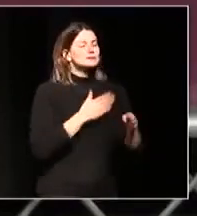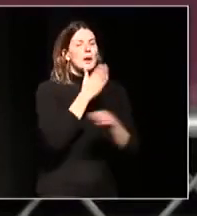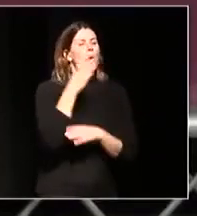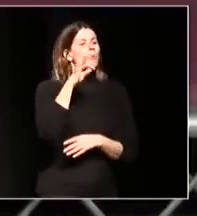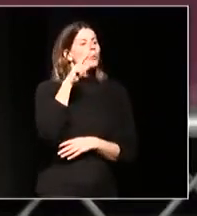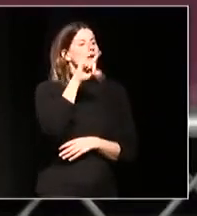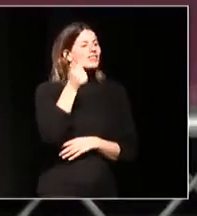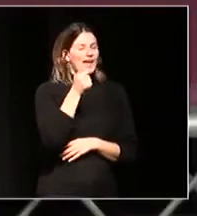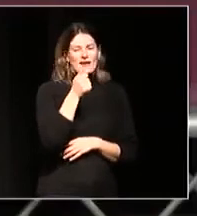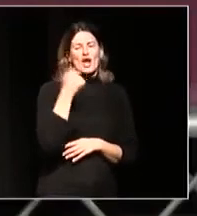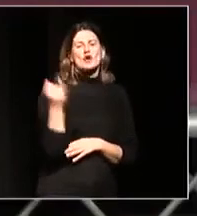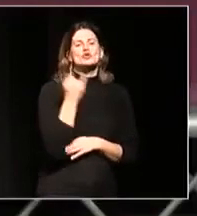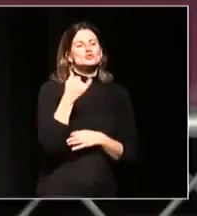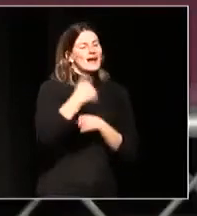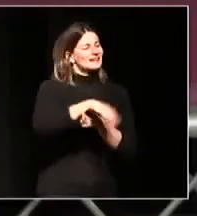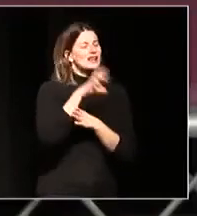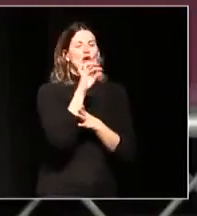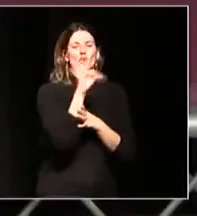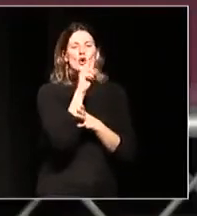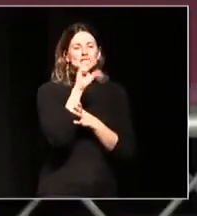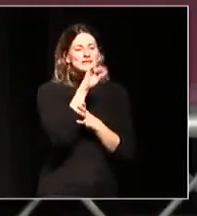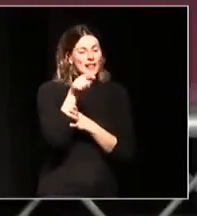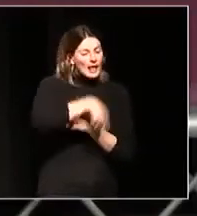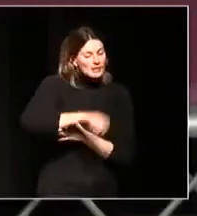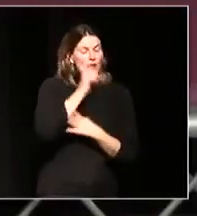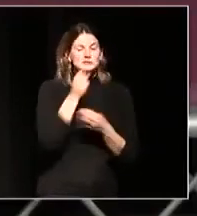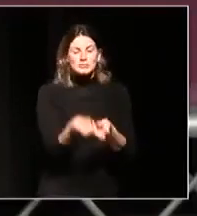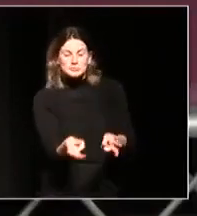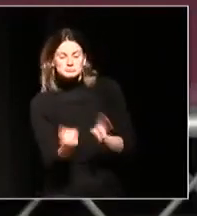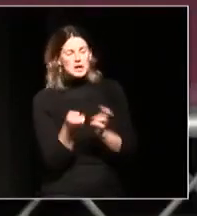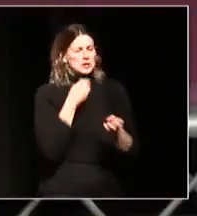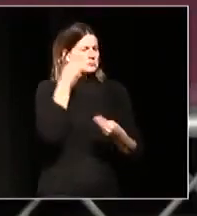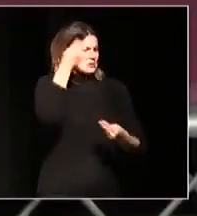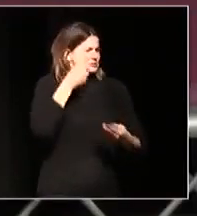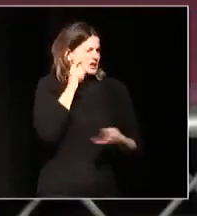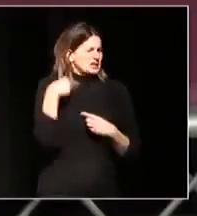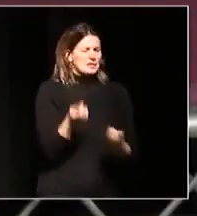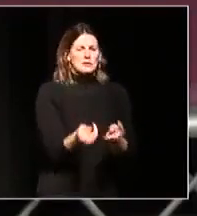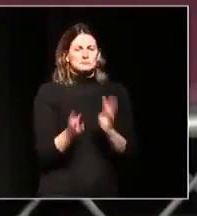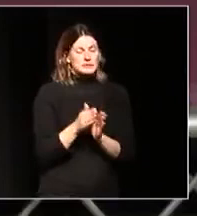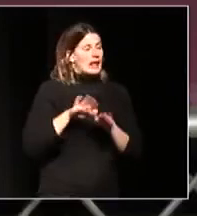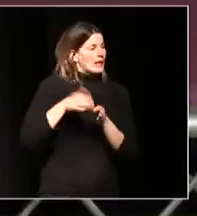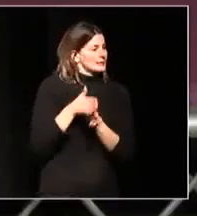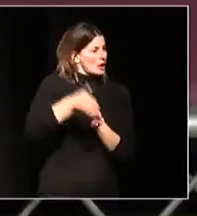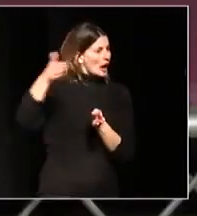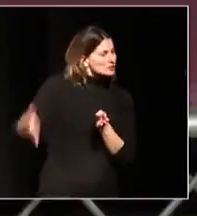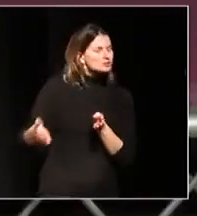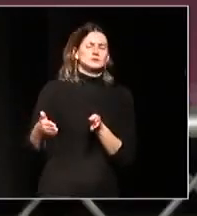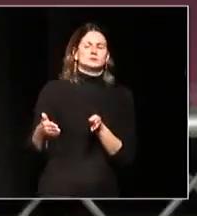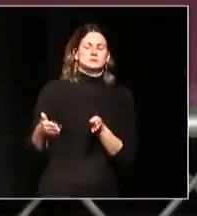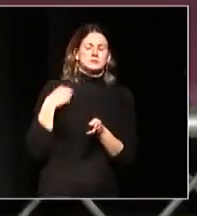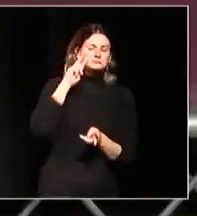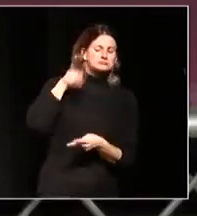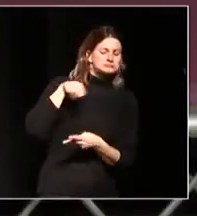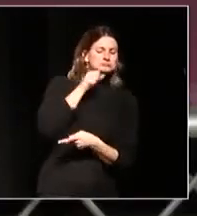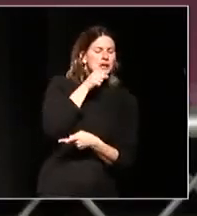Joan, del carrer Rosselló, on hi ha uns avis que es reuneixen, jo diria que gairebé cada dia, a la taula del costat. I avui un d'aquells